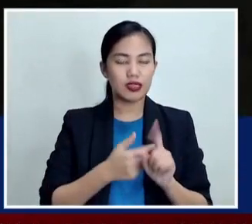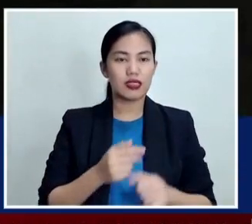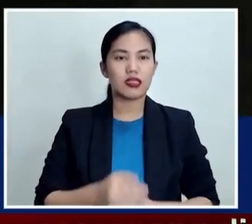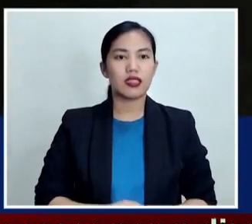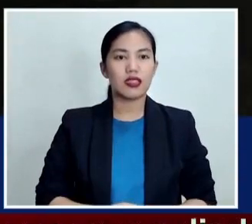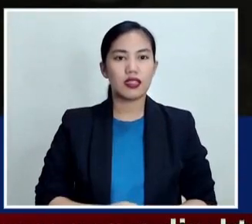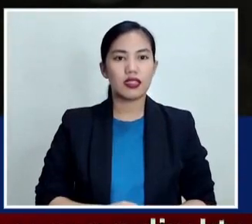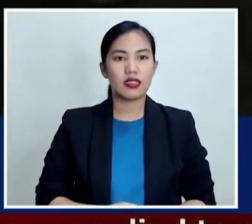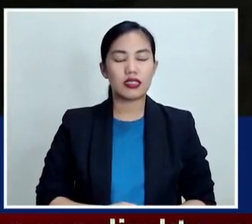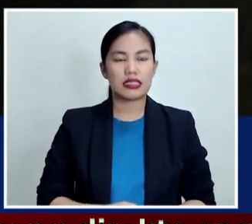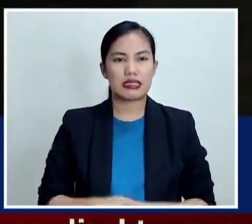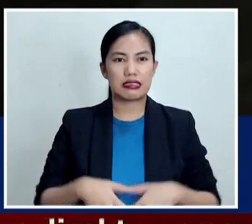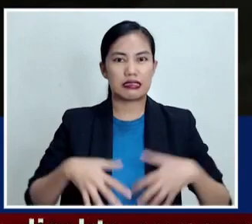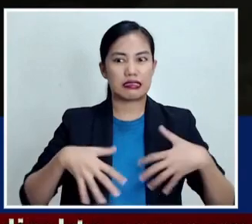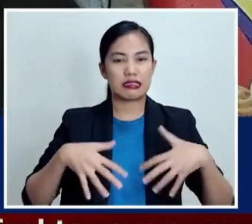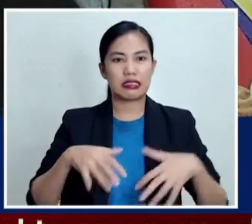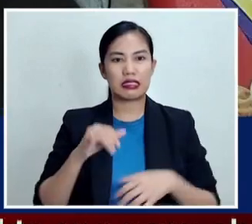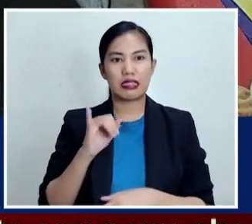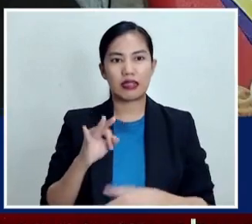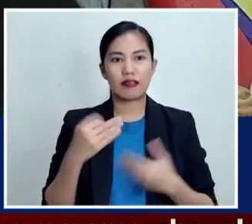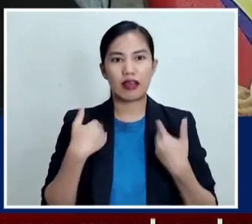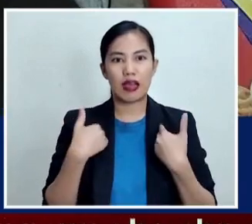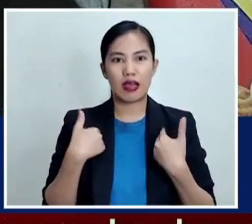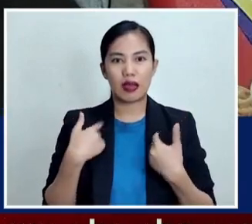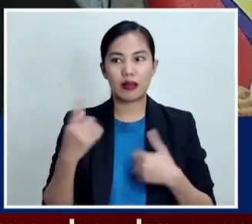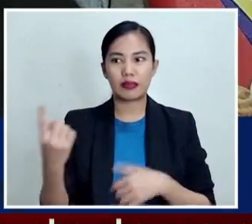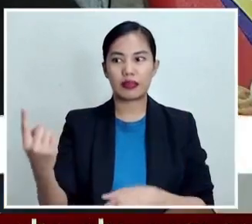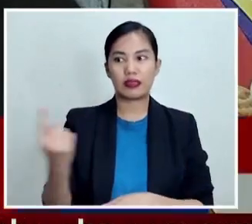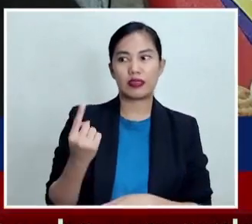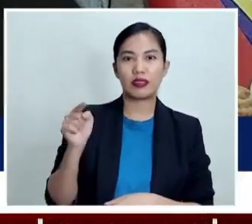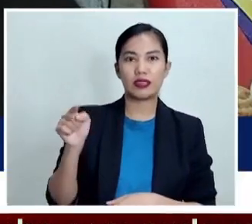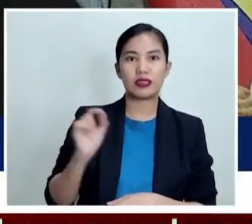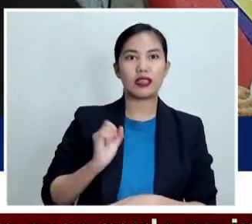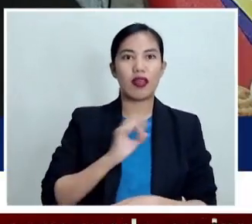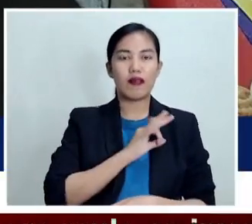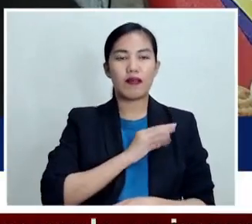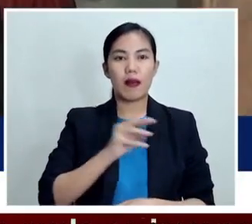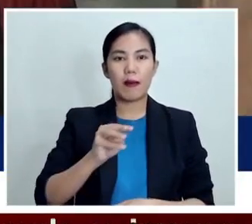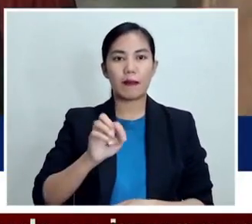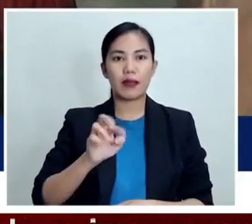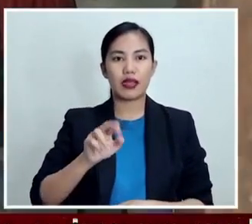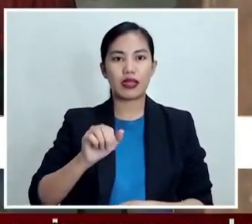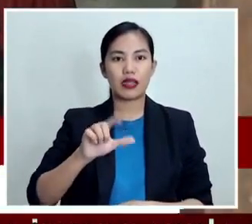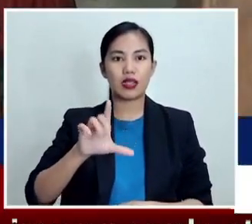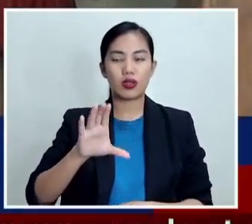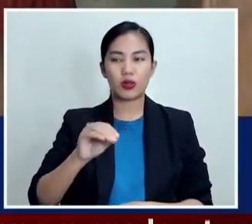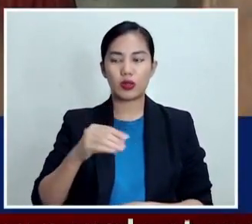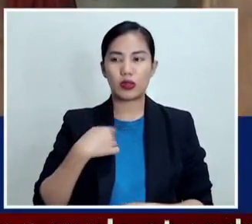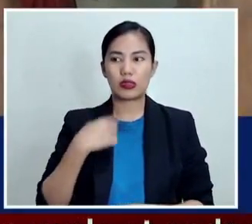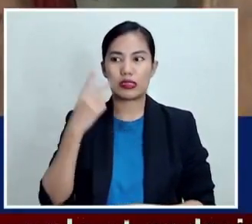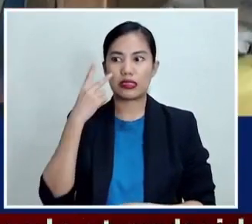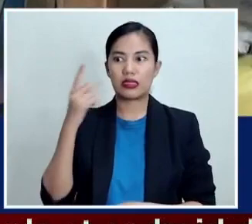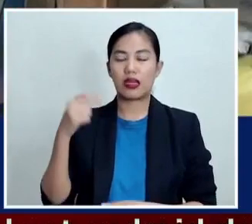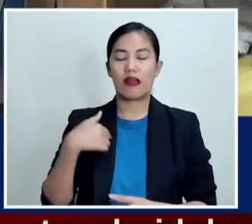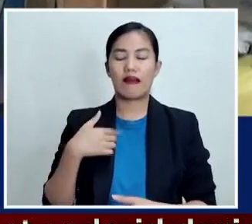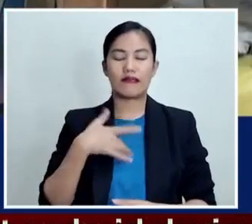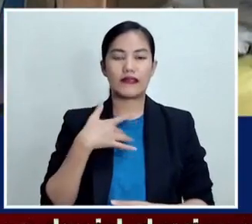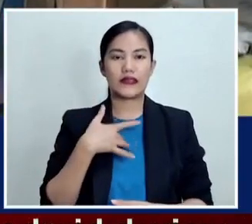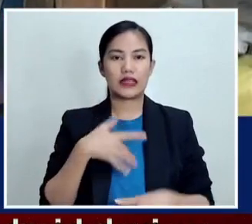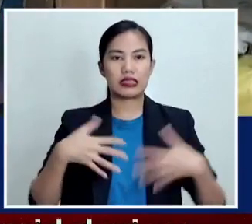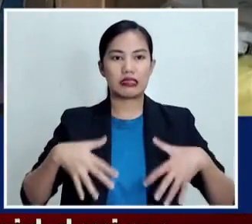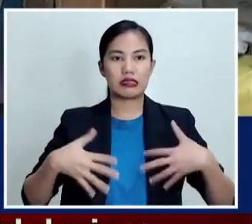may nakikitang taga-Meralco. Parating ang kolektor, nakikita ko. Parang naihi na ang naramdaman ko